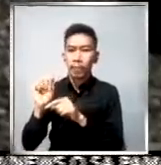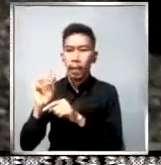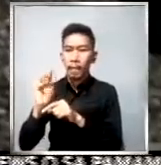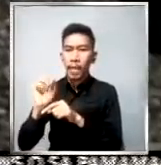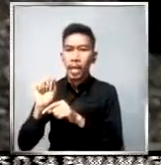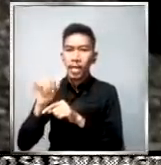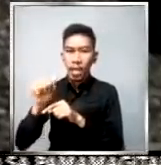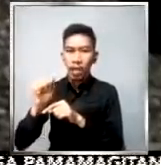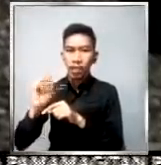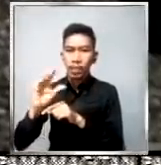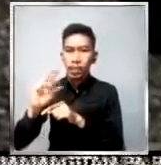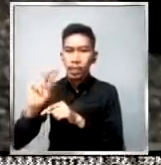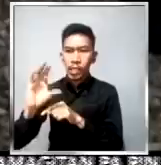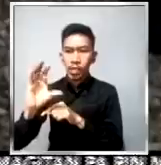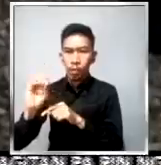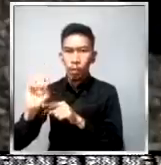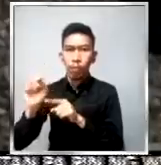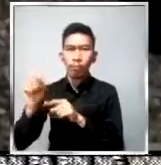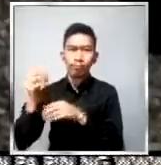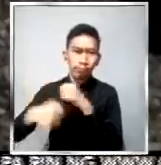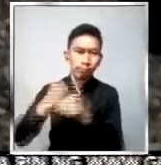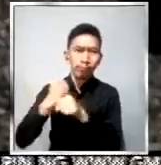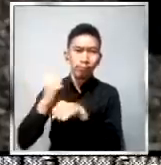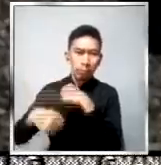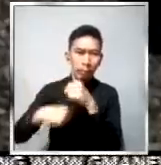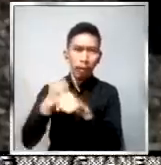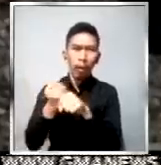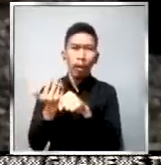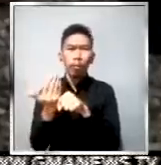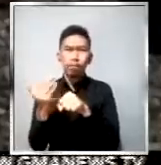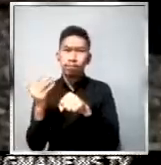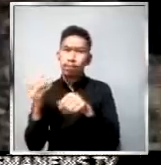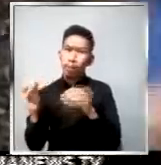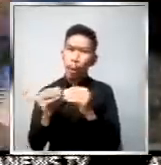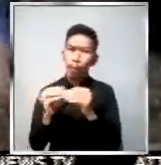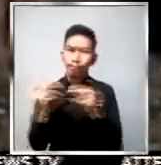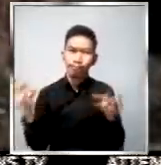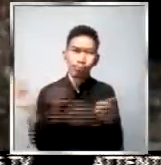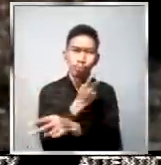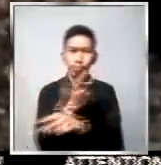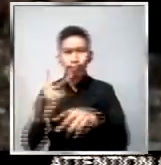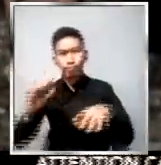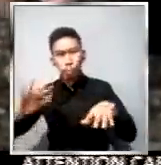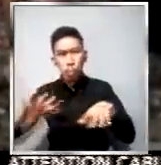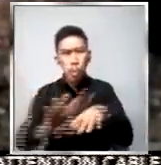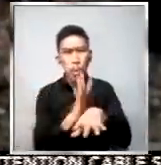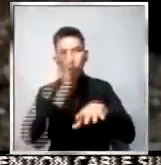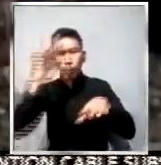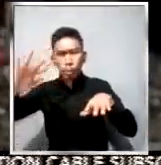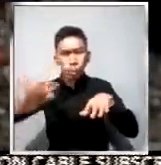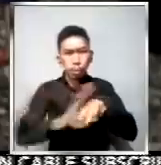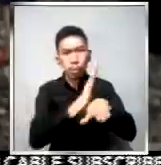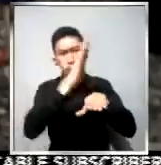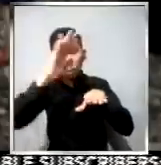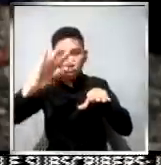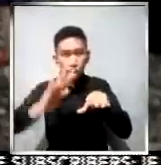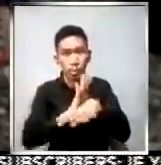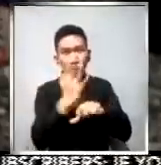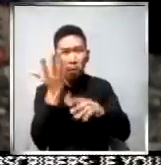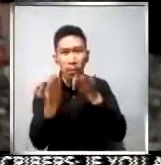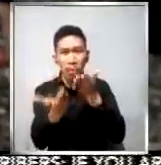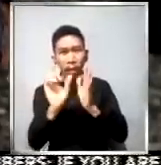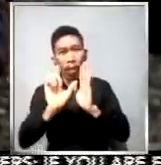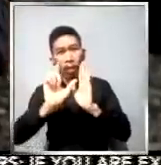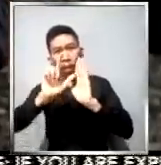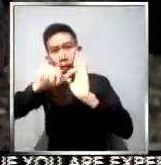yung dagat sa kanilang mga kabahayan. Kaya't hindi malayong yung mga bahay na narito. Ilamunin na rin ng dagat sa mga susunod pang mga